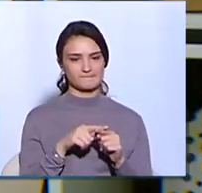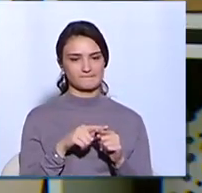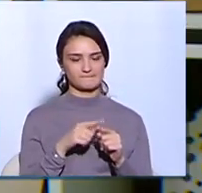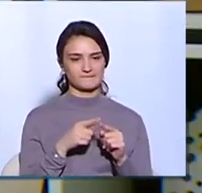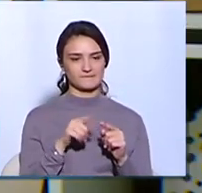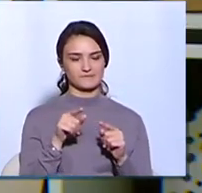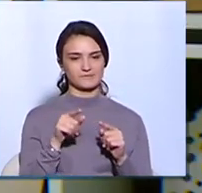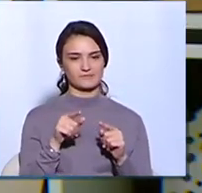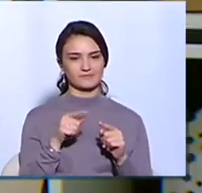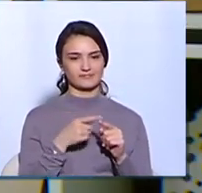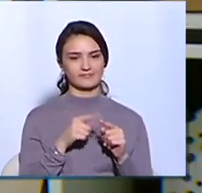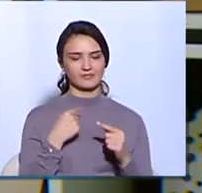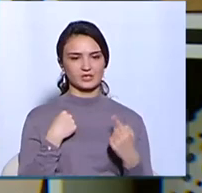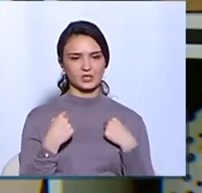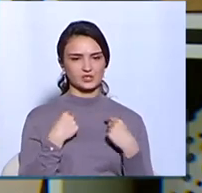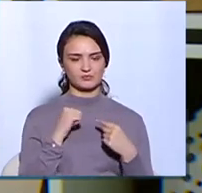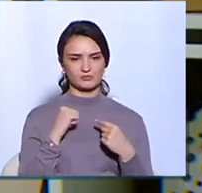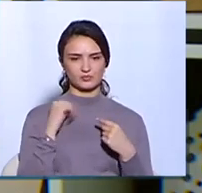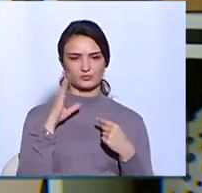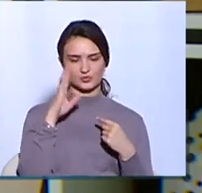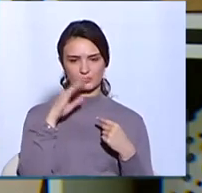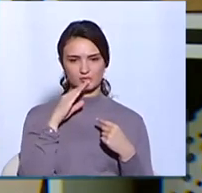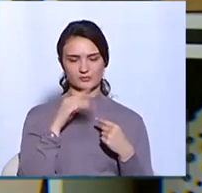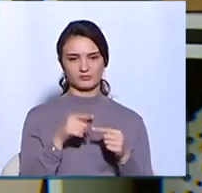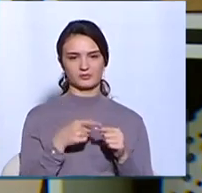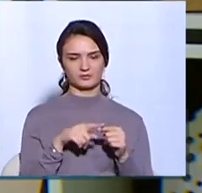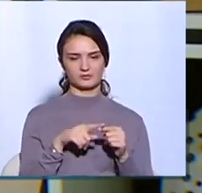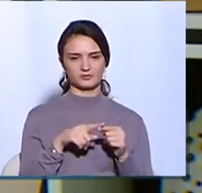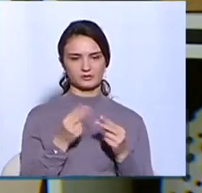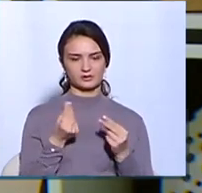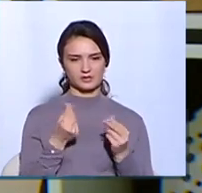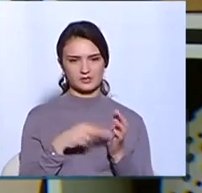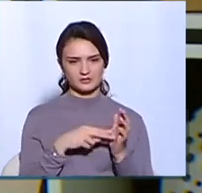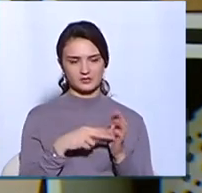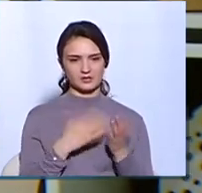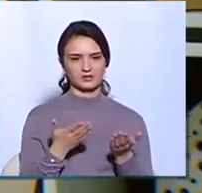დიაგნოსტიკური ოდისეა და იტანჯებია თვითონ მშობლები, არა თახა, არა